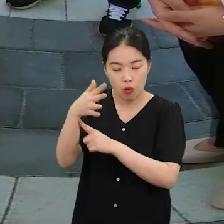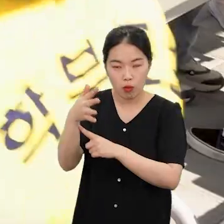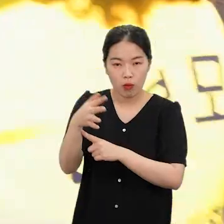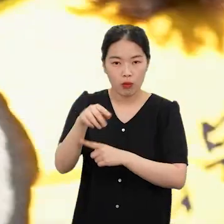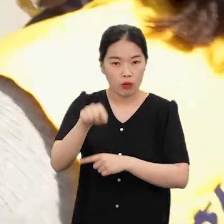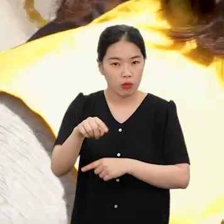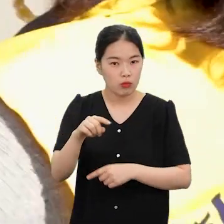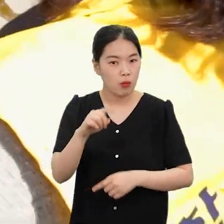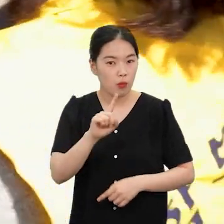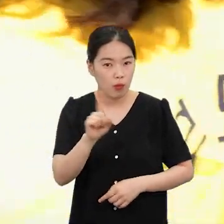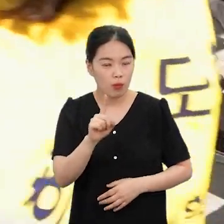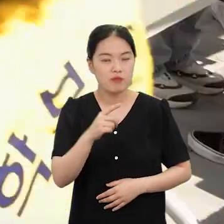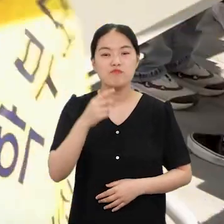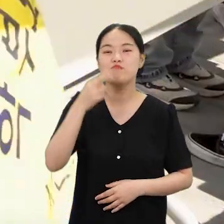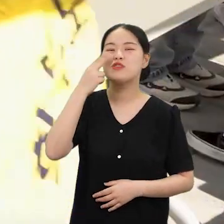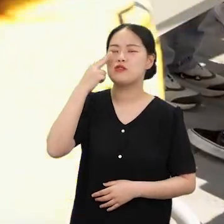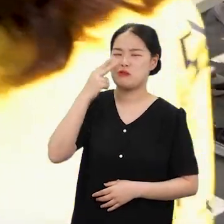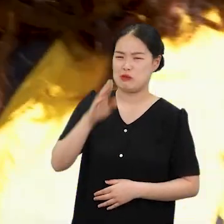미국!